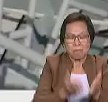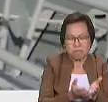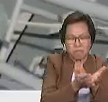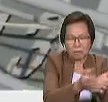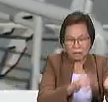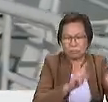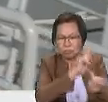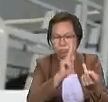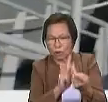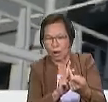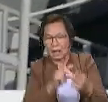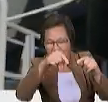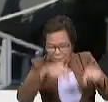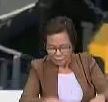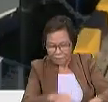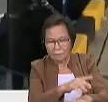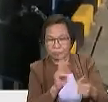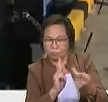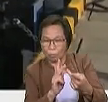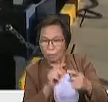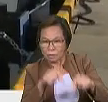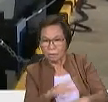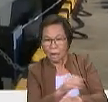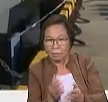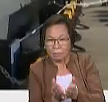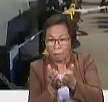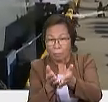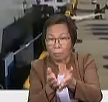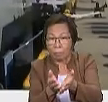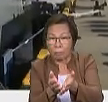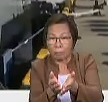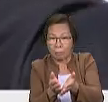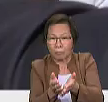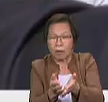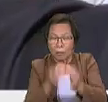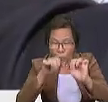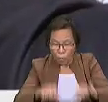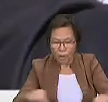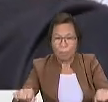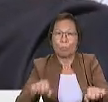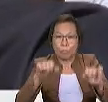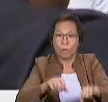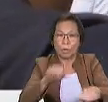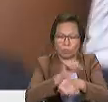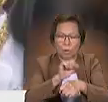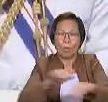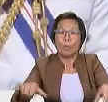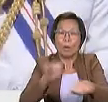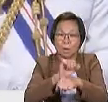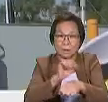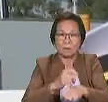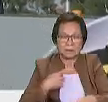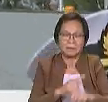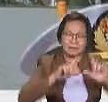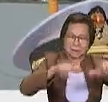hasilkan di lebih sesuai beroperasi kesini dana kapal elemen sini memenuhi hak petugas yang tugasnya hanya penduduk Hai deh cepat